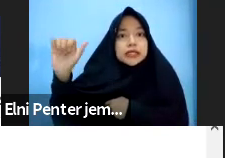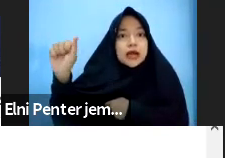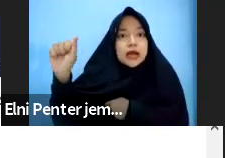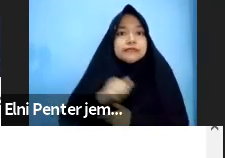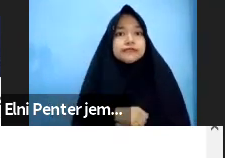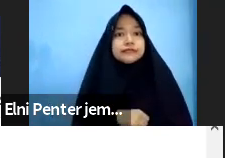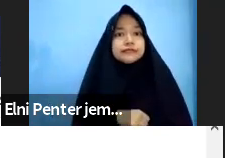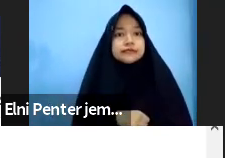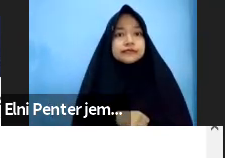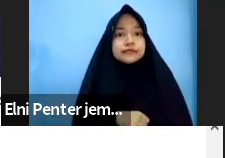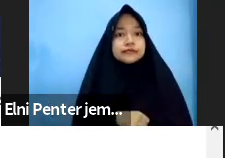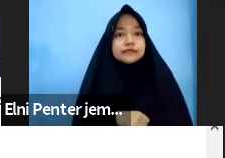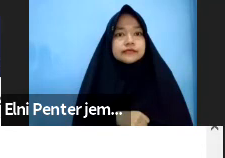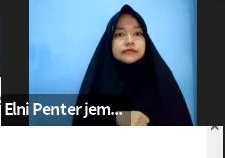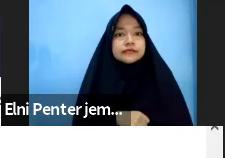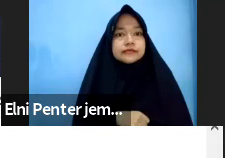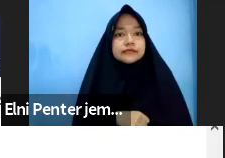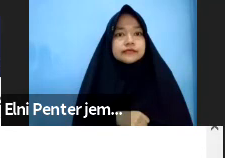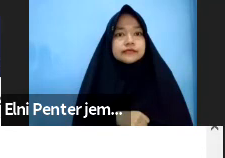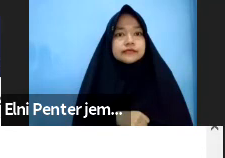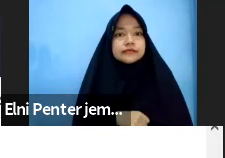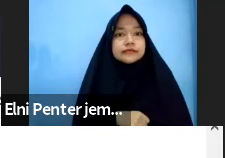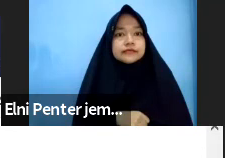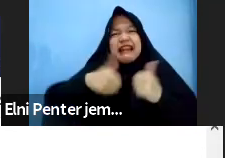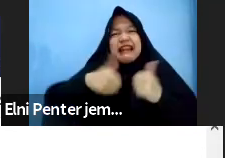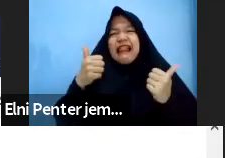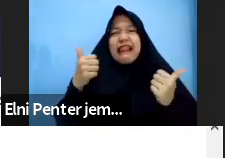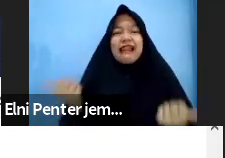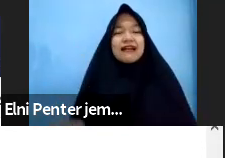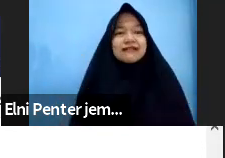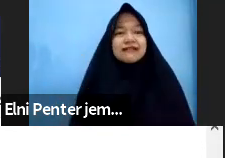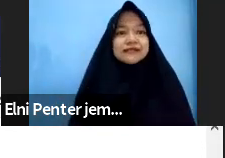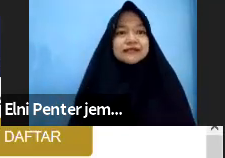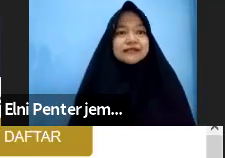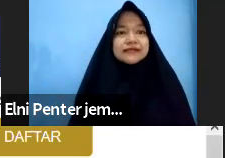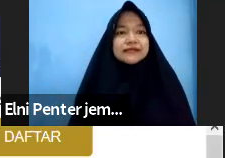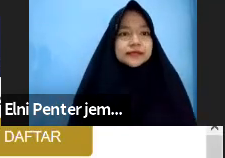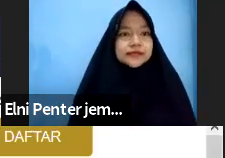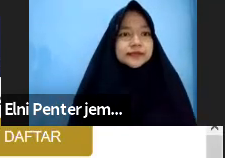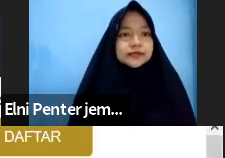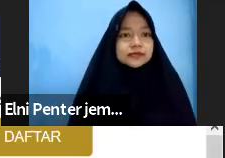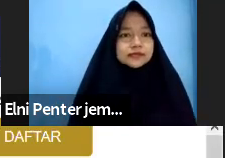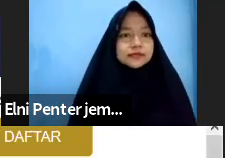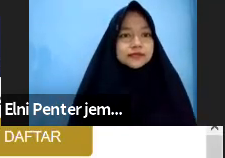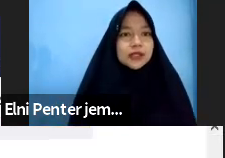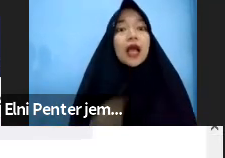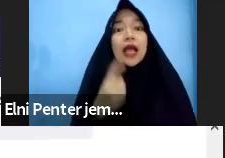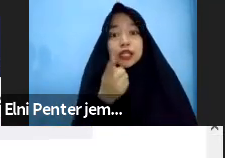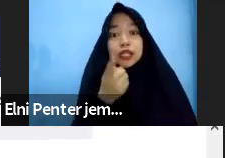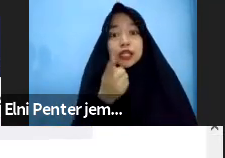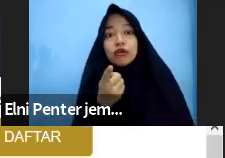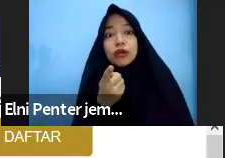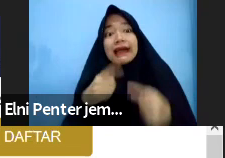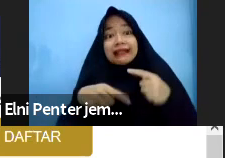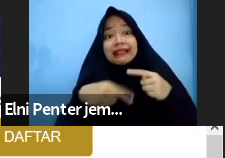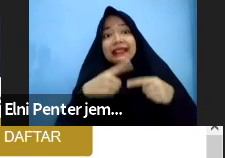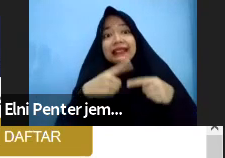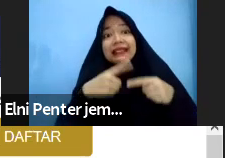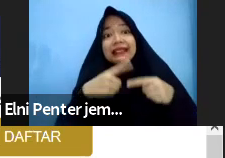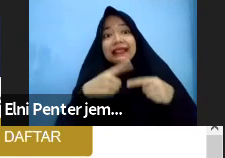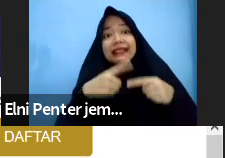lihat sehari-hari itu yang dibahas nah ini kalau yang bahasa inggris-nya